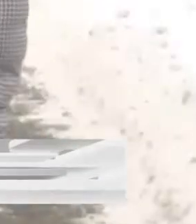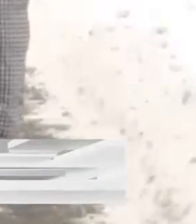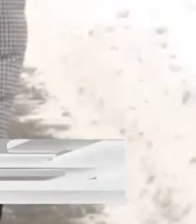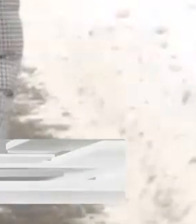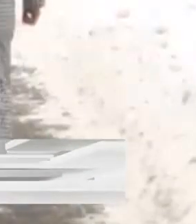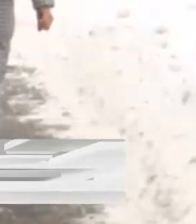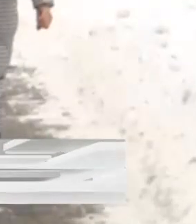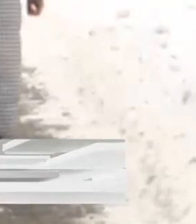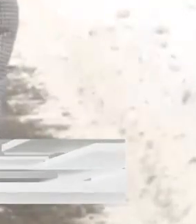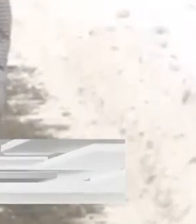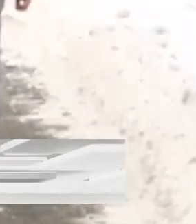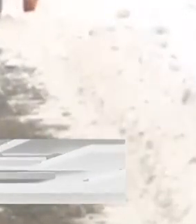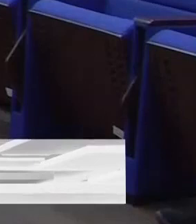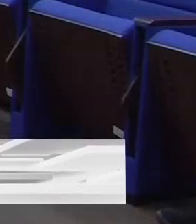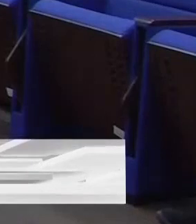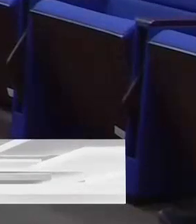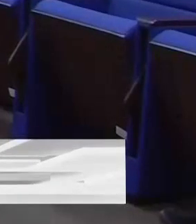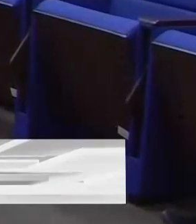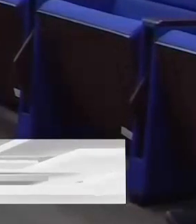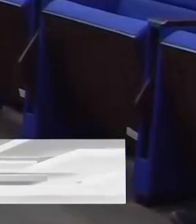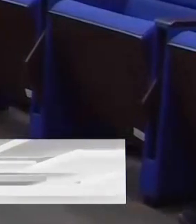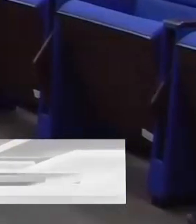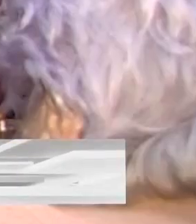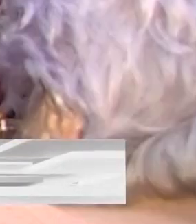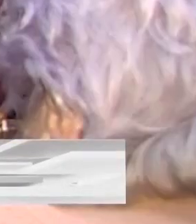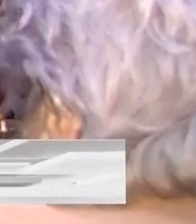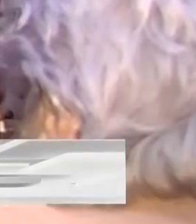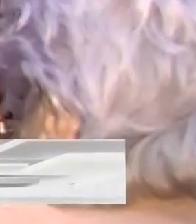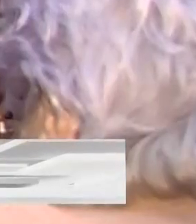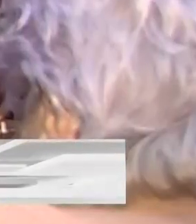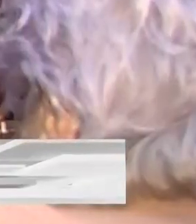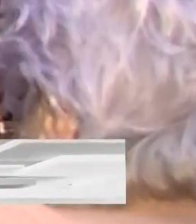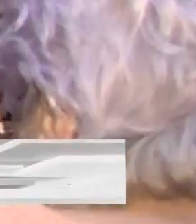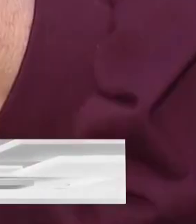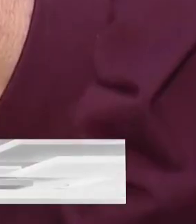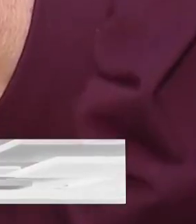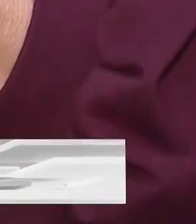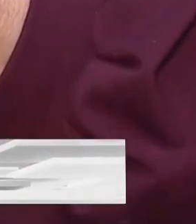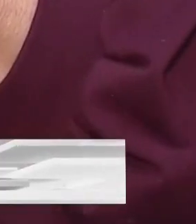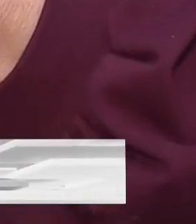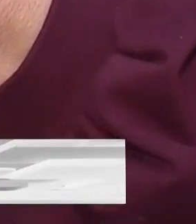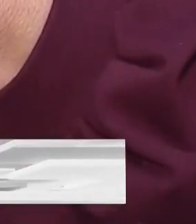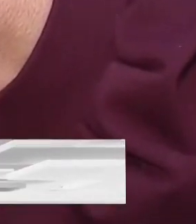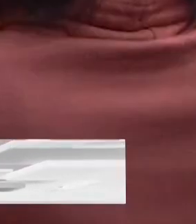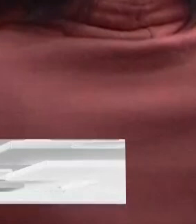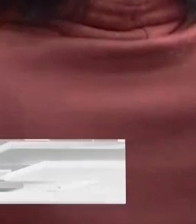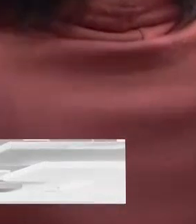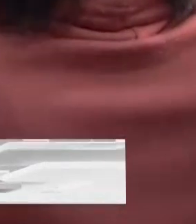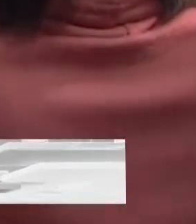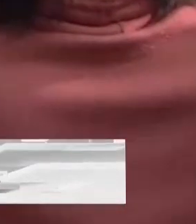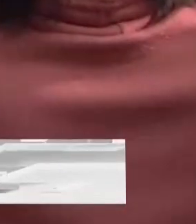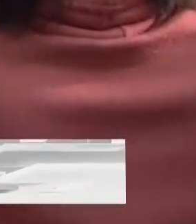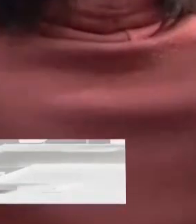Елімізде 30 мыңнан астам адам Паркинсон ауруына шалдыққан. Әлемде көп тараған дертпен ауыратындардың дені